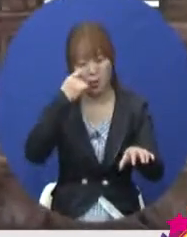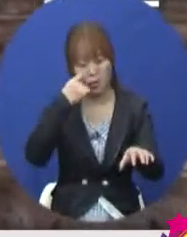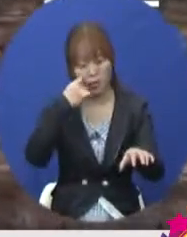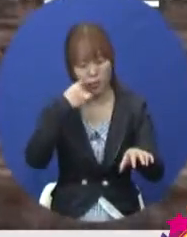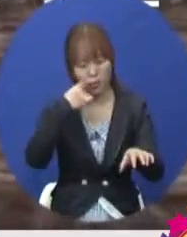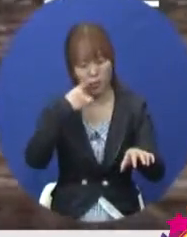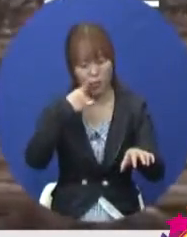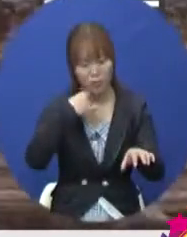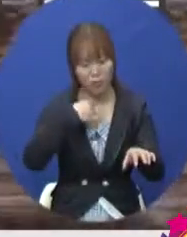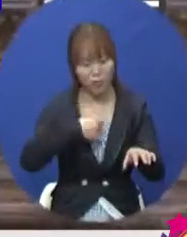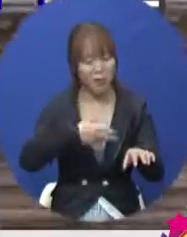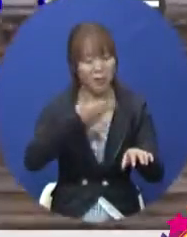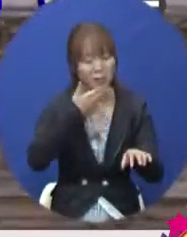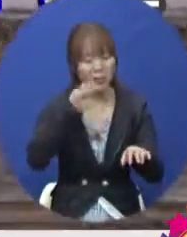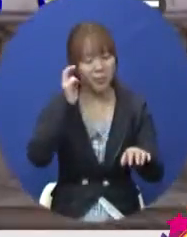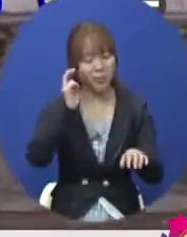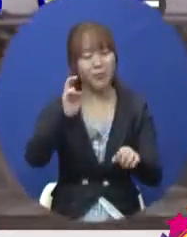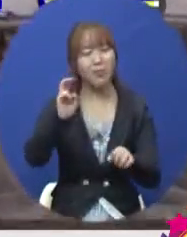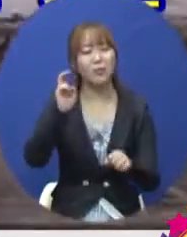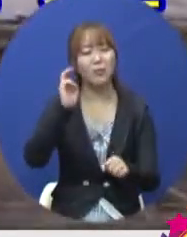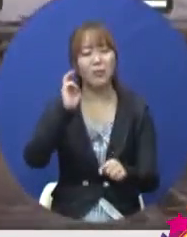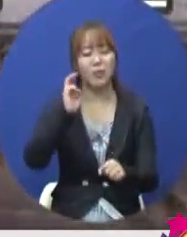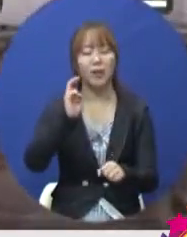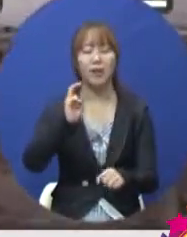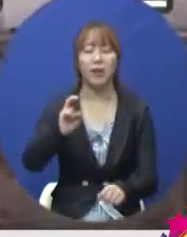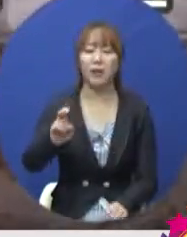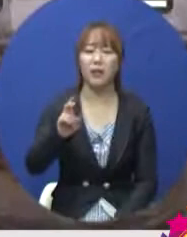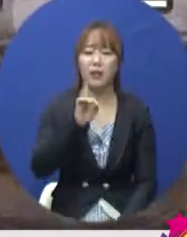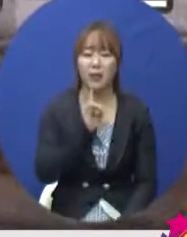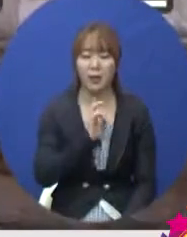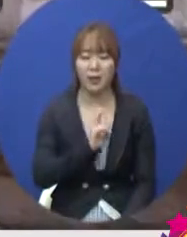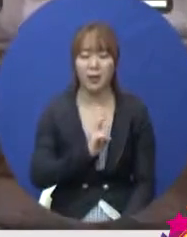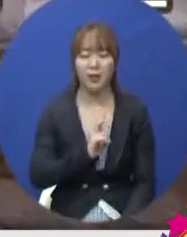햇바람부두에서 울고 있지 않을 것을 아